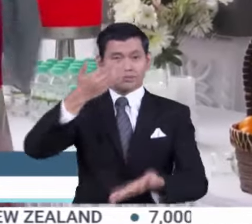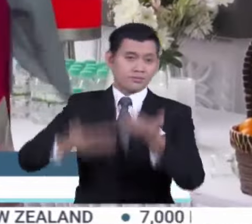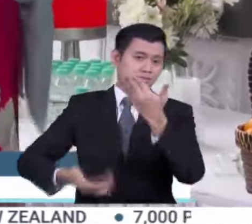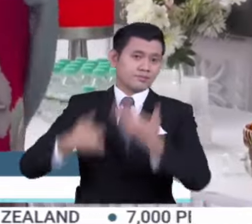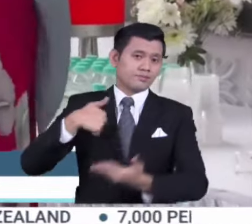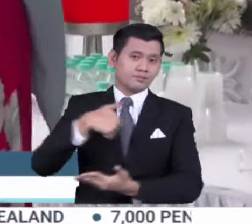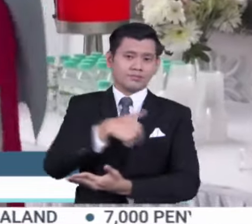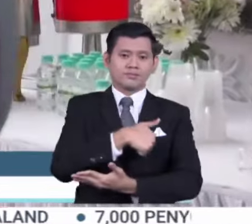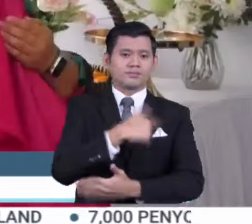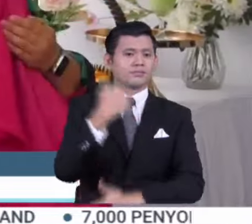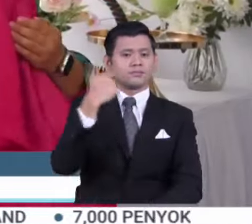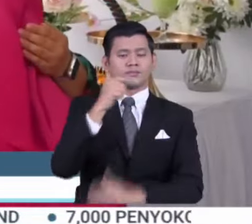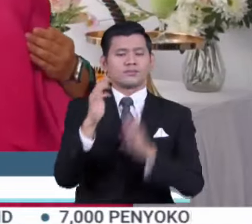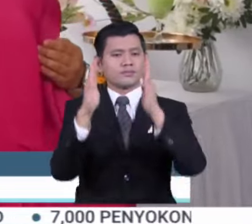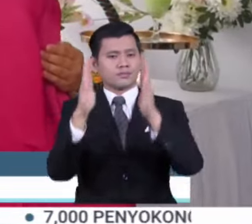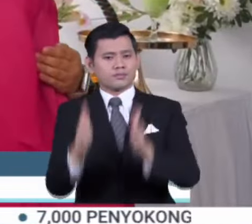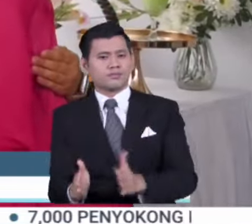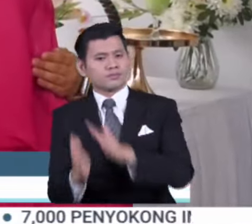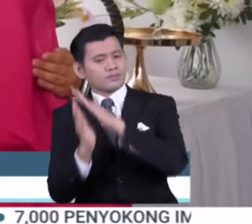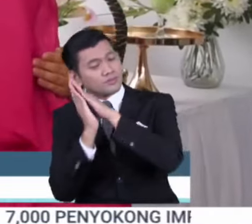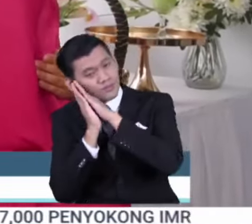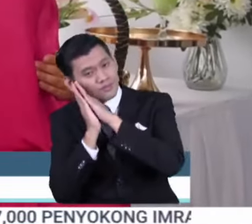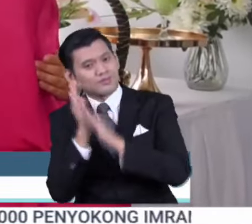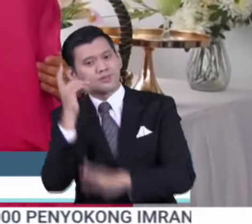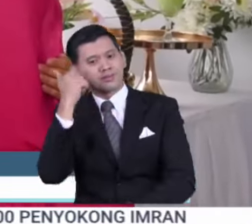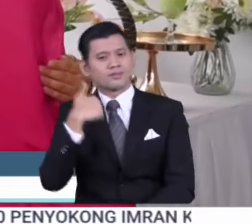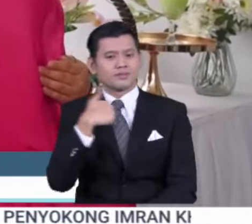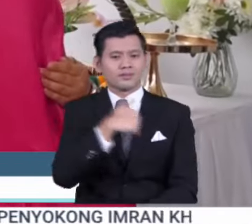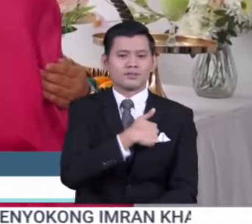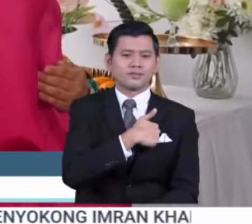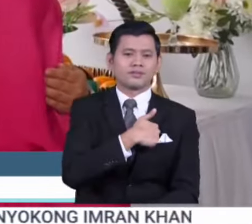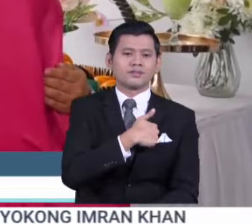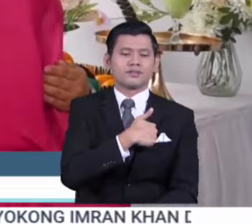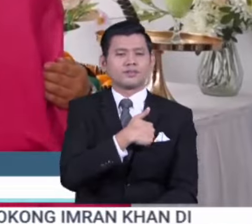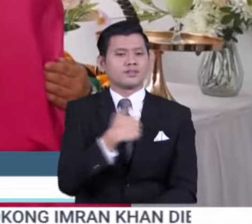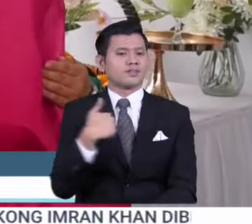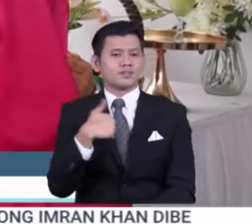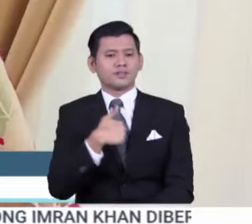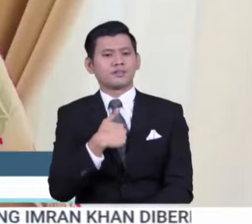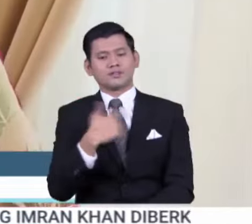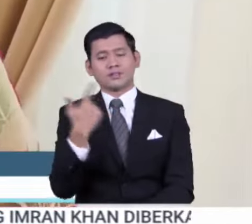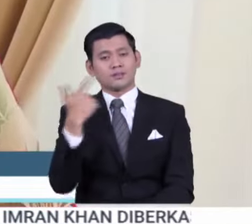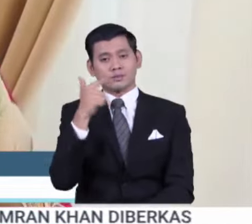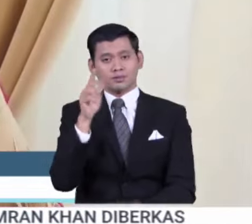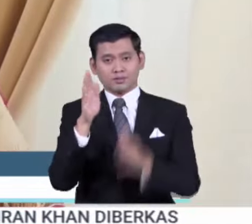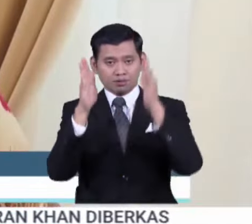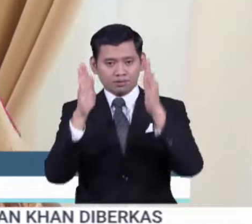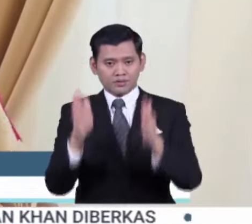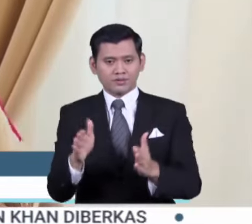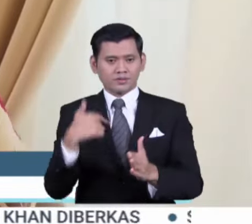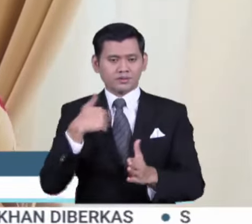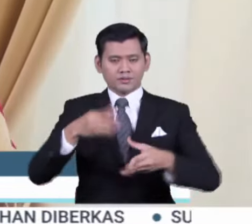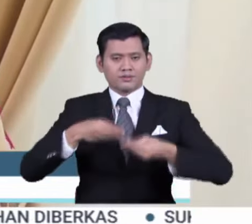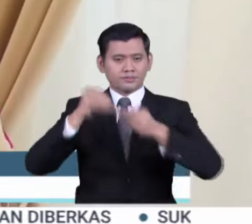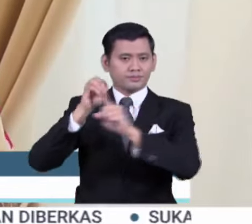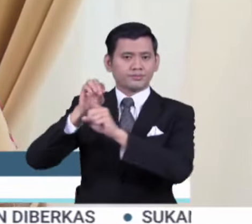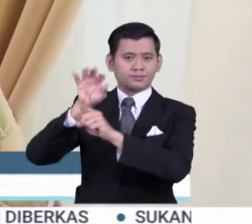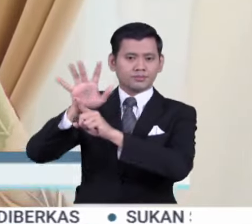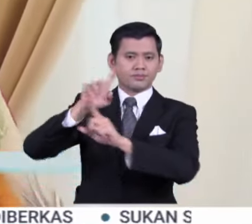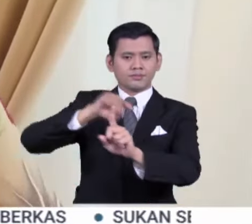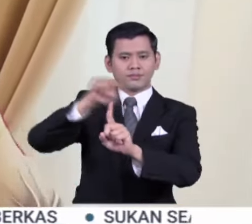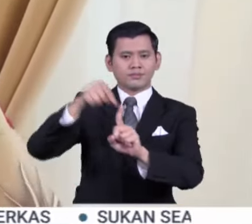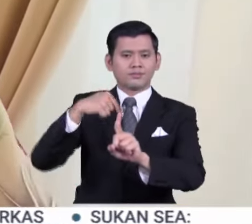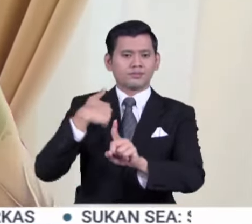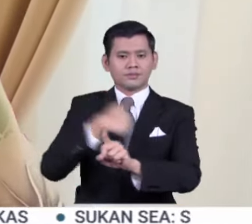tak nak orang tidur sambil tahu kita, you know, kita release something tapi orang tengah tidur kan. So somehow we have to make an impact whenever we try